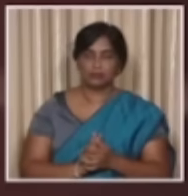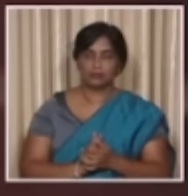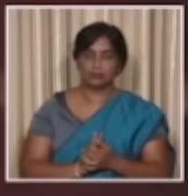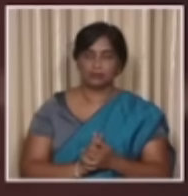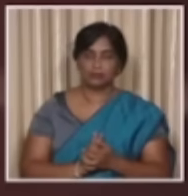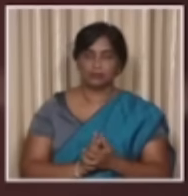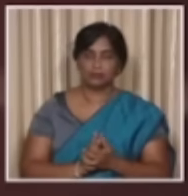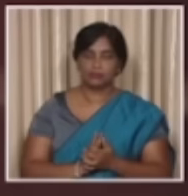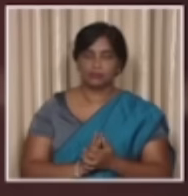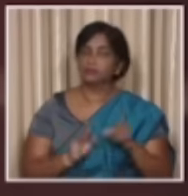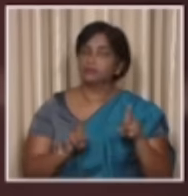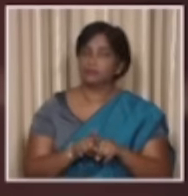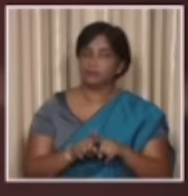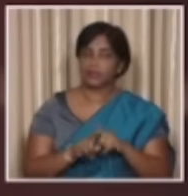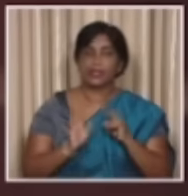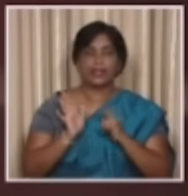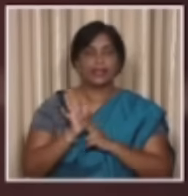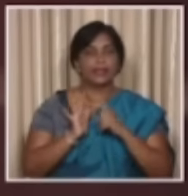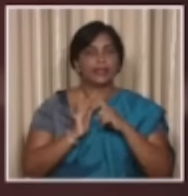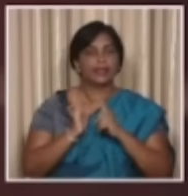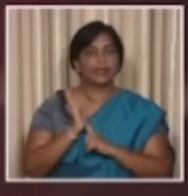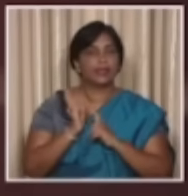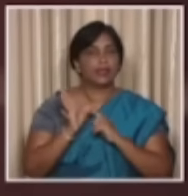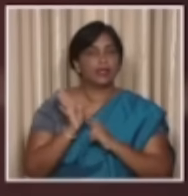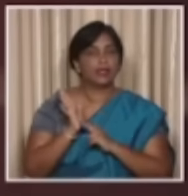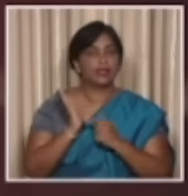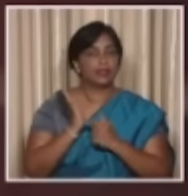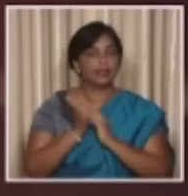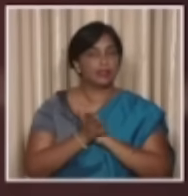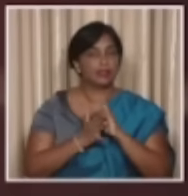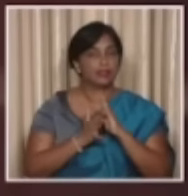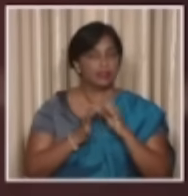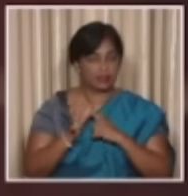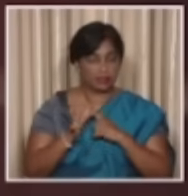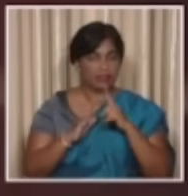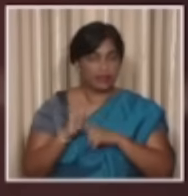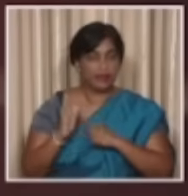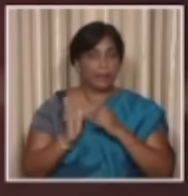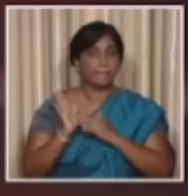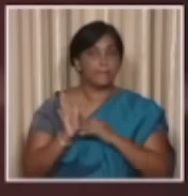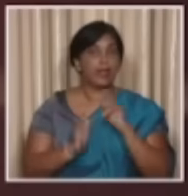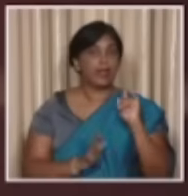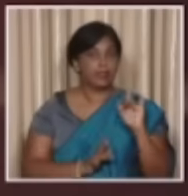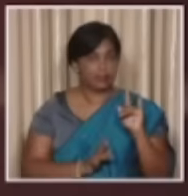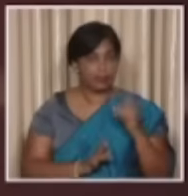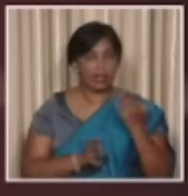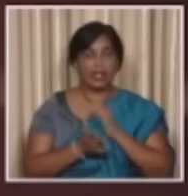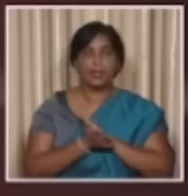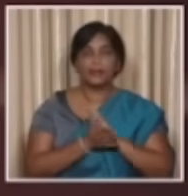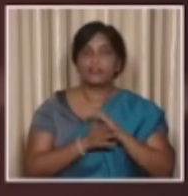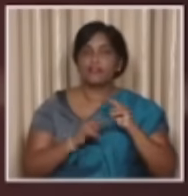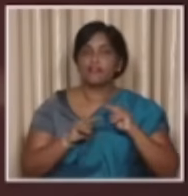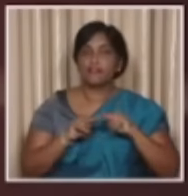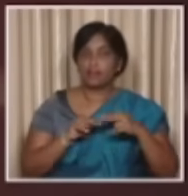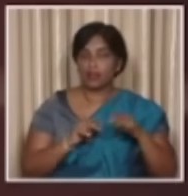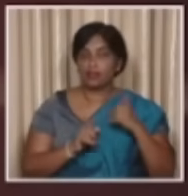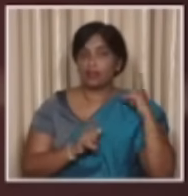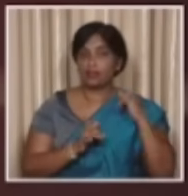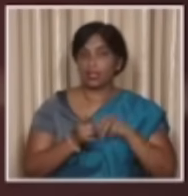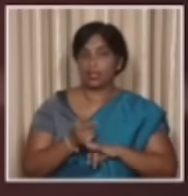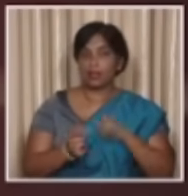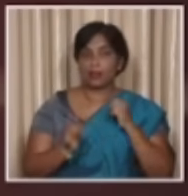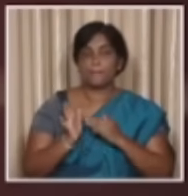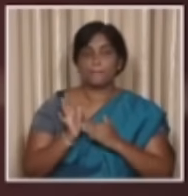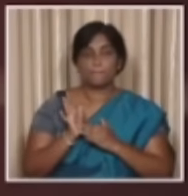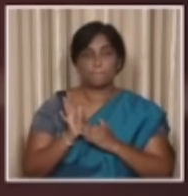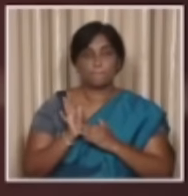ඒ වගේම නිලන්ත ජයවර්ධන නියෝජ්‍ය පොලිස්පතිතුමාට මිලියන 75ක්, හේමසිරි ප්‍රනාන්දු හිටපු ආරක්ෂක ලේකම්තුමාට